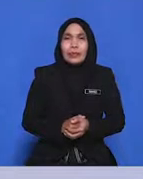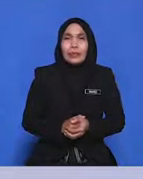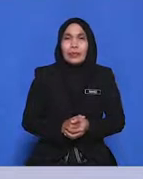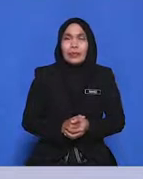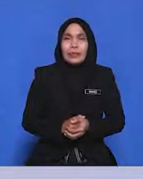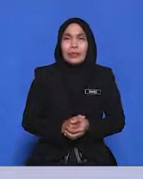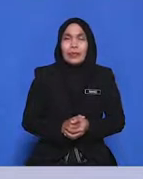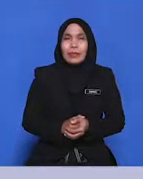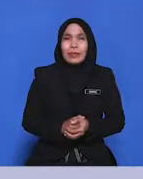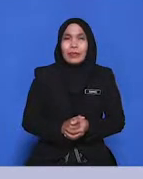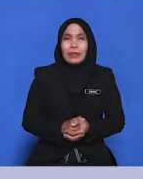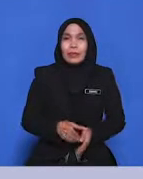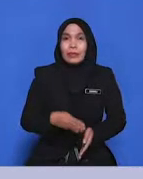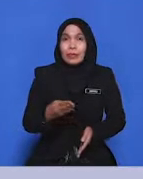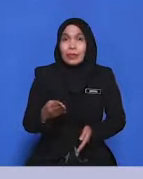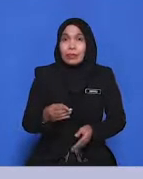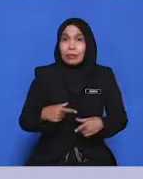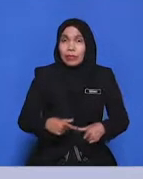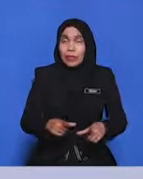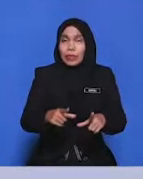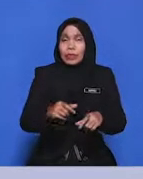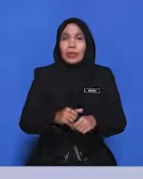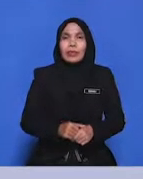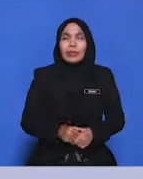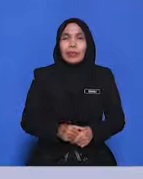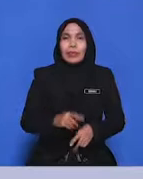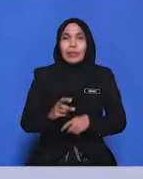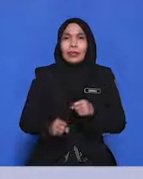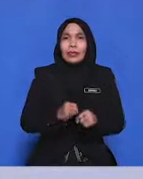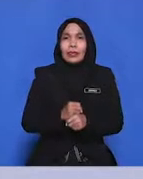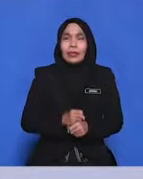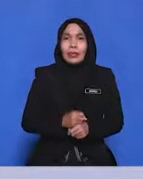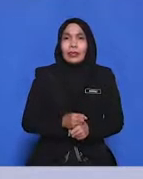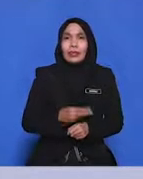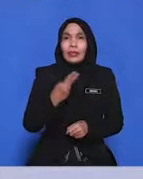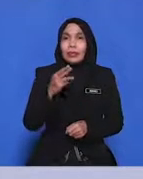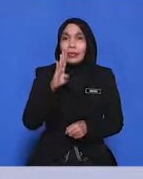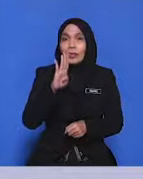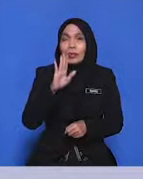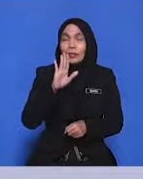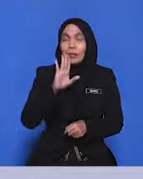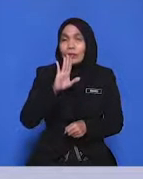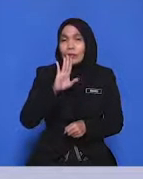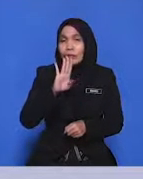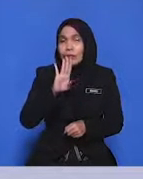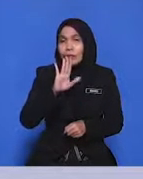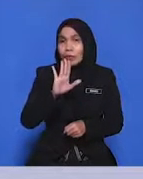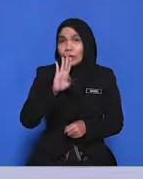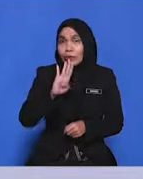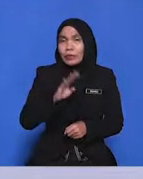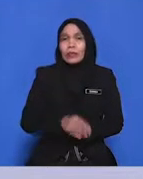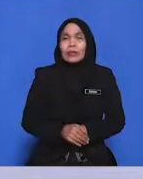Al-Afghani. Beliau dilahirkan pada tahun 1254 Hijrah